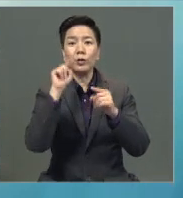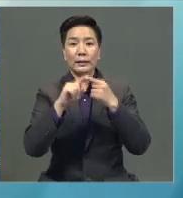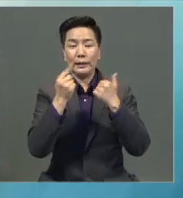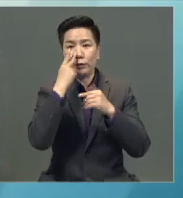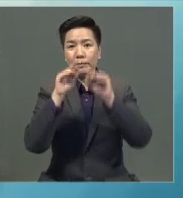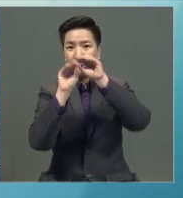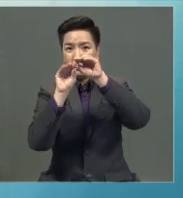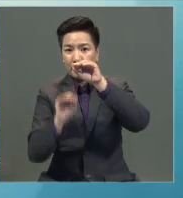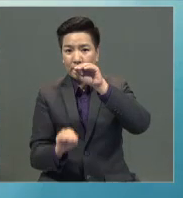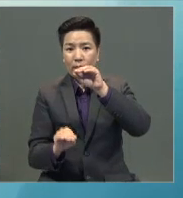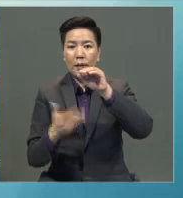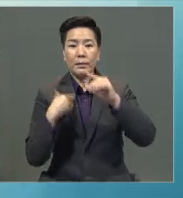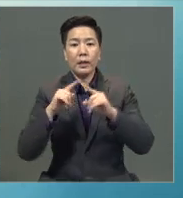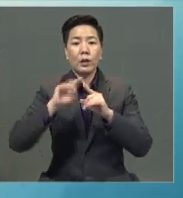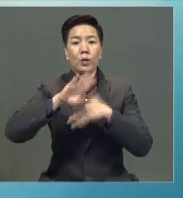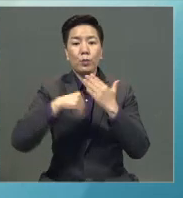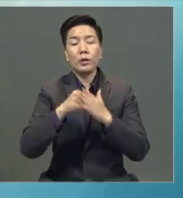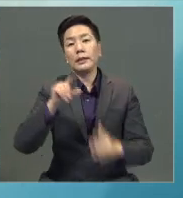อันนี้ก็มีอัตราส่วนอย่างที่ว่านะครับรอมาให้ดู21